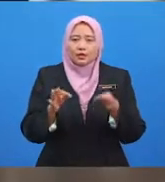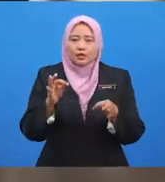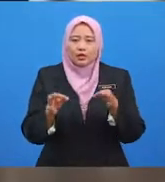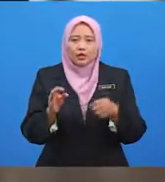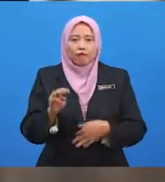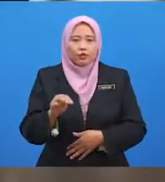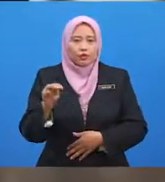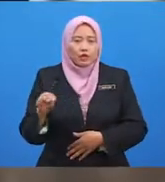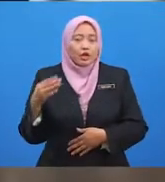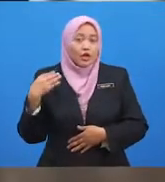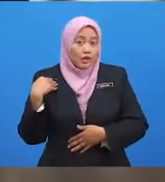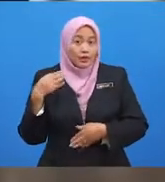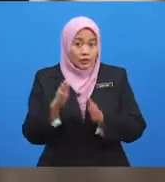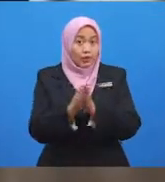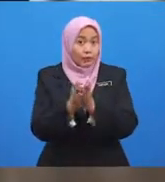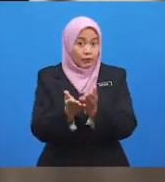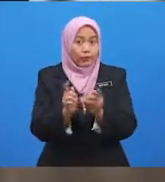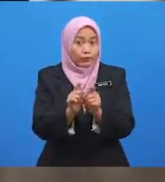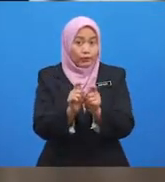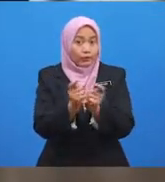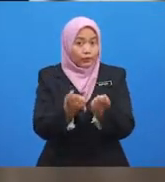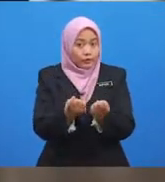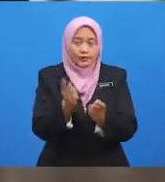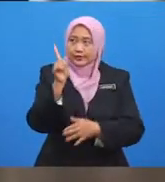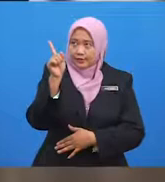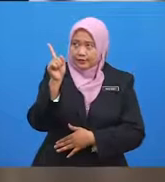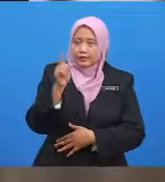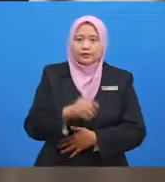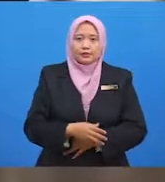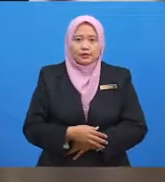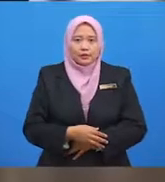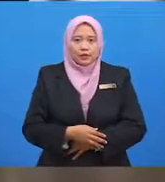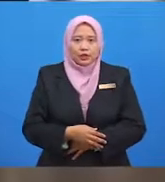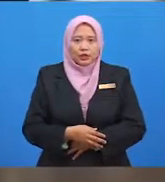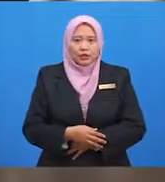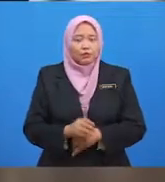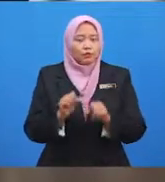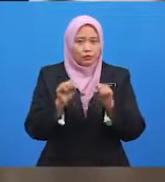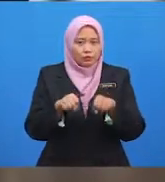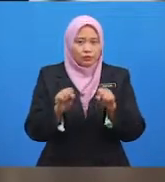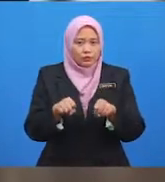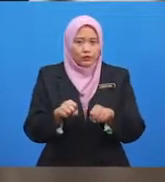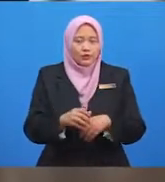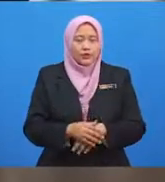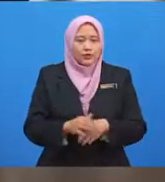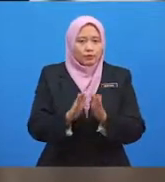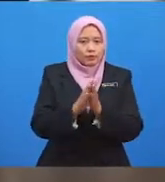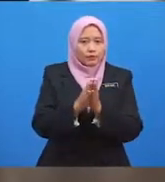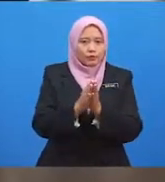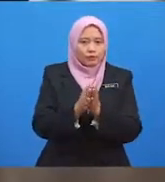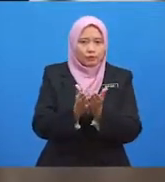murid-murid mempunyai buku teks pendidikan Syariah Islamiyah tingkatan 5 bolehlah merujuk